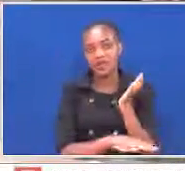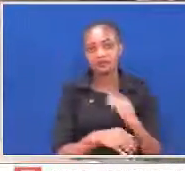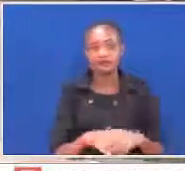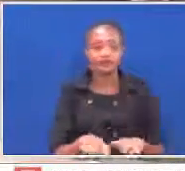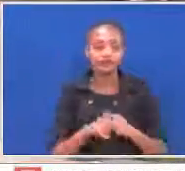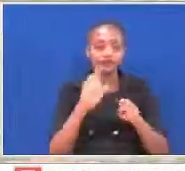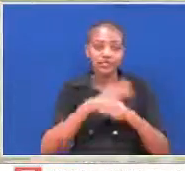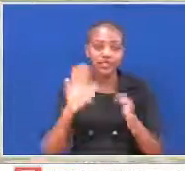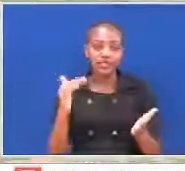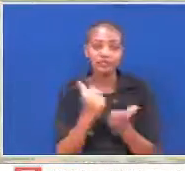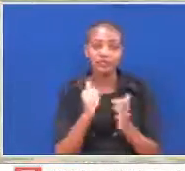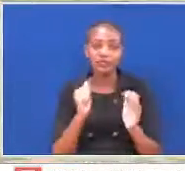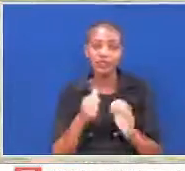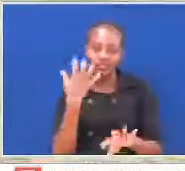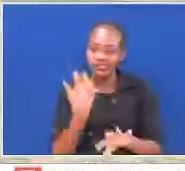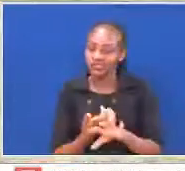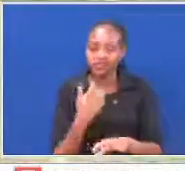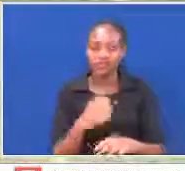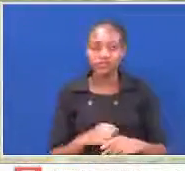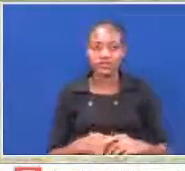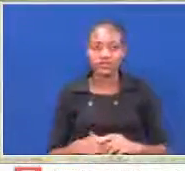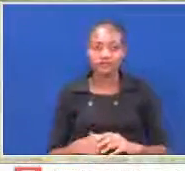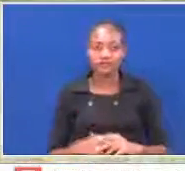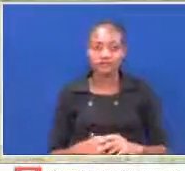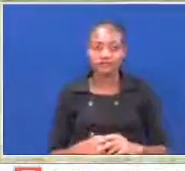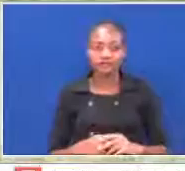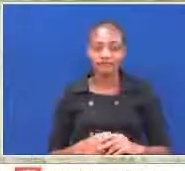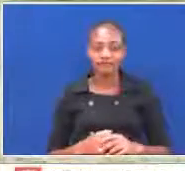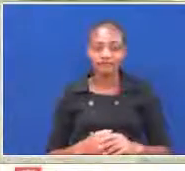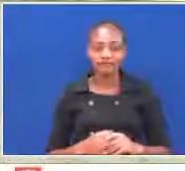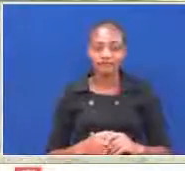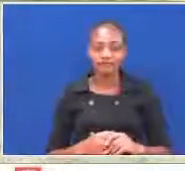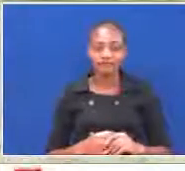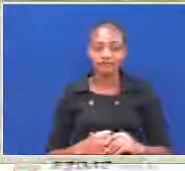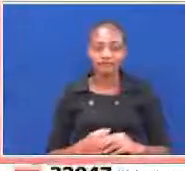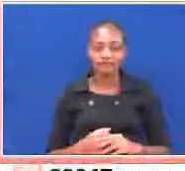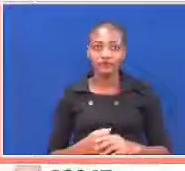hard kupata. Calvin Chitwa, TV 47, Uasin Gishu County.